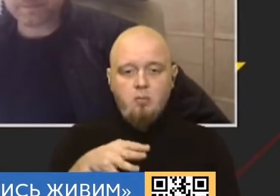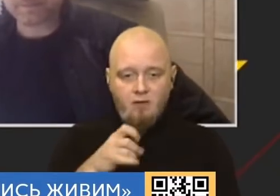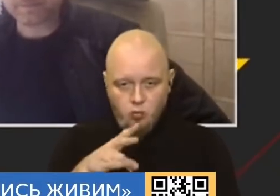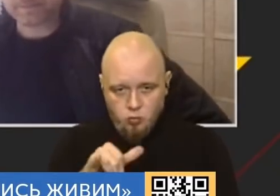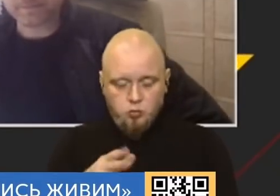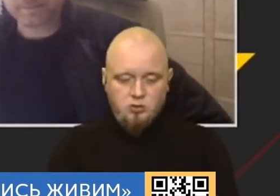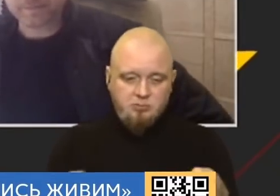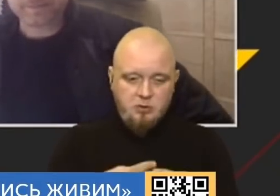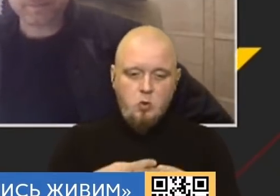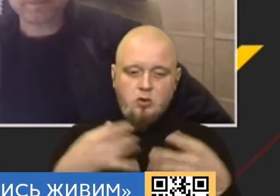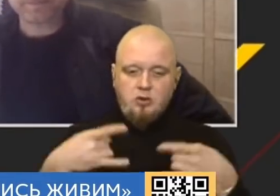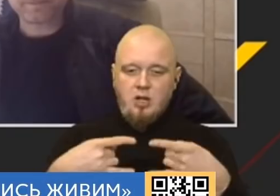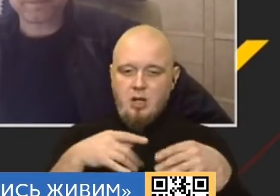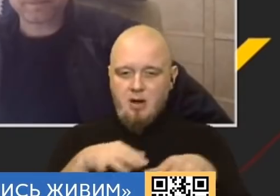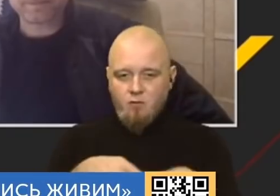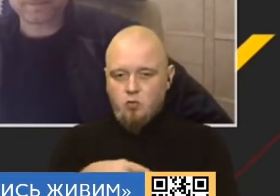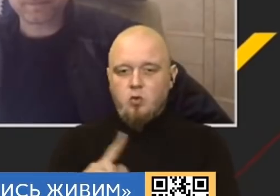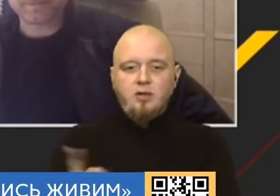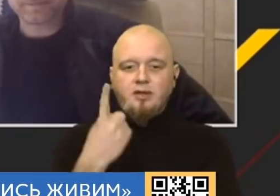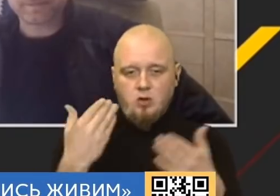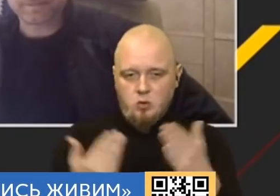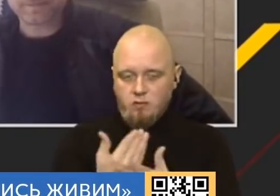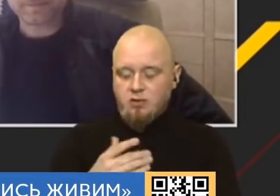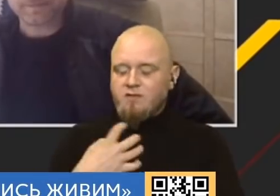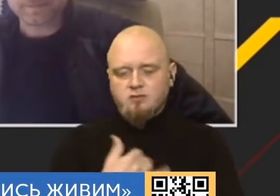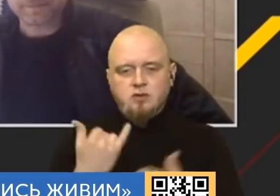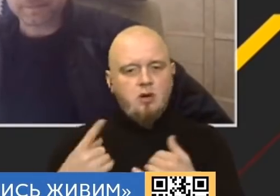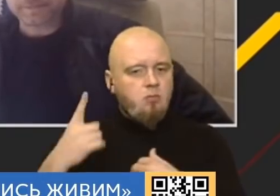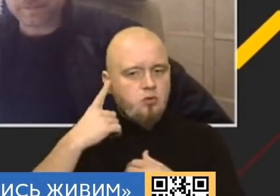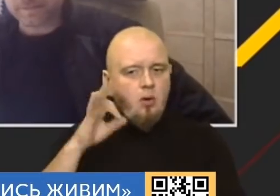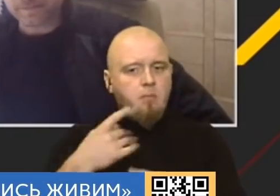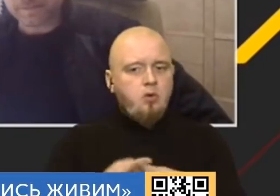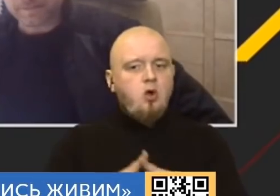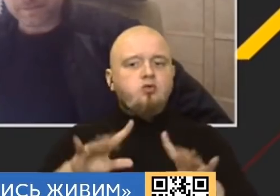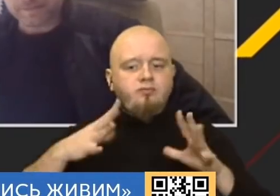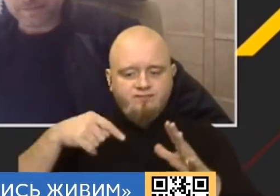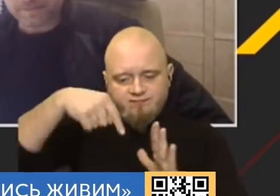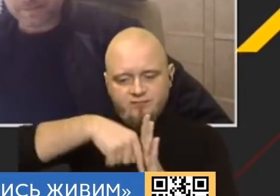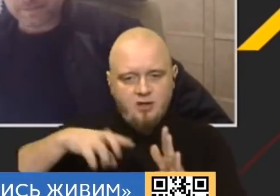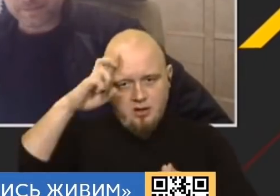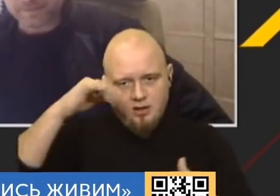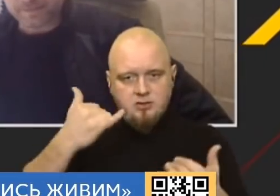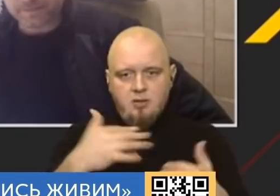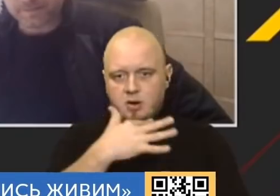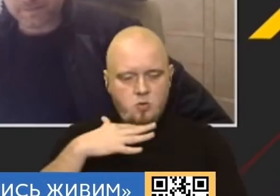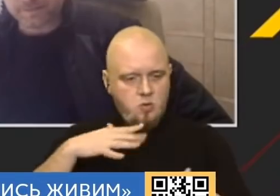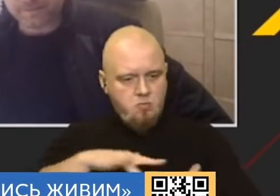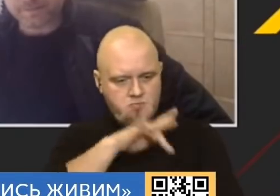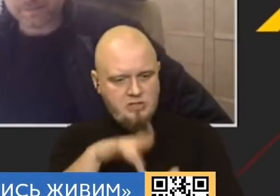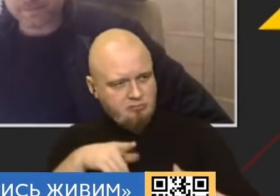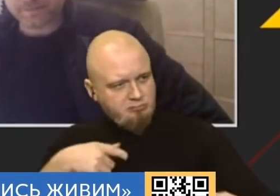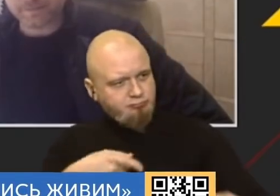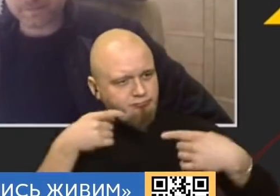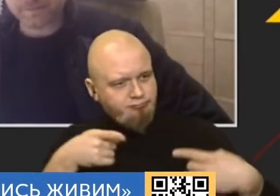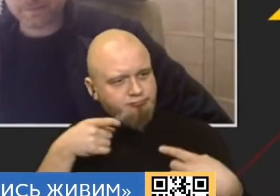марафону, спільного телемарафону «Єдині новини». Важливо зараз почути про те, що коїться всередині країни. Зараз багато міст чинять опір, і